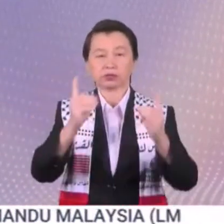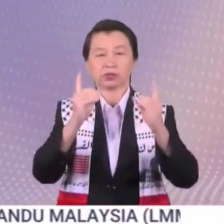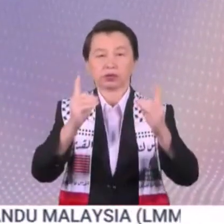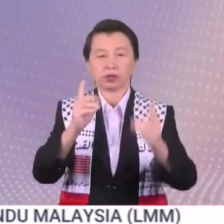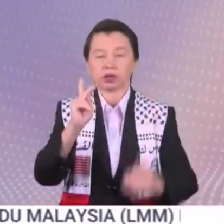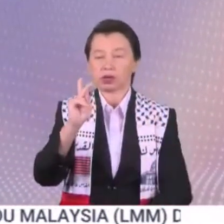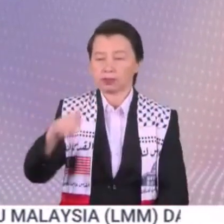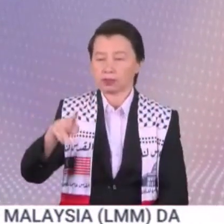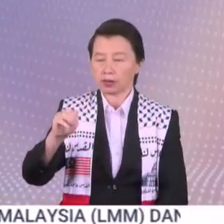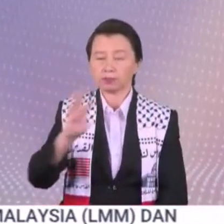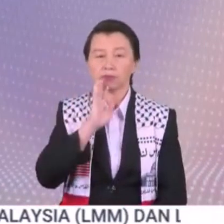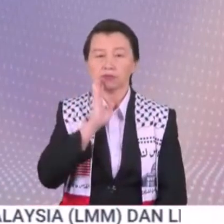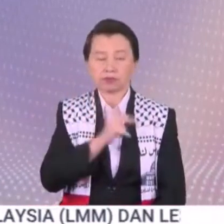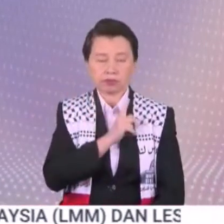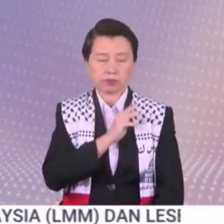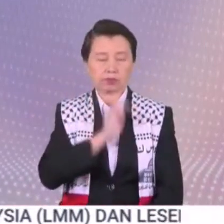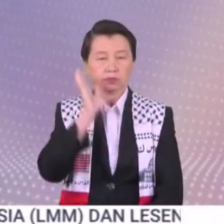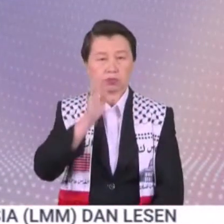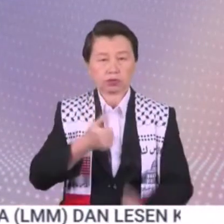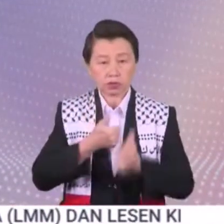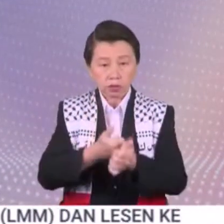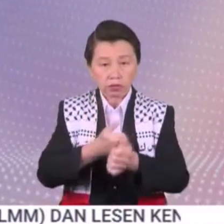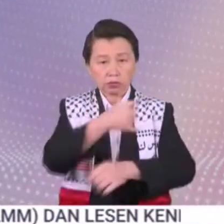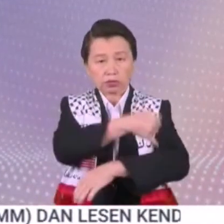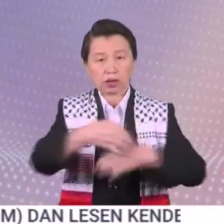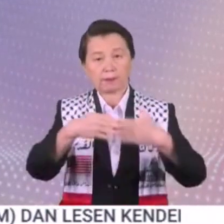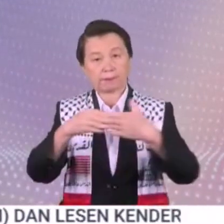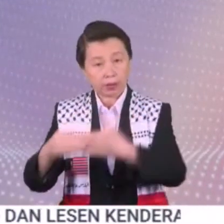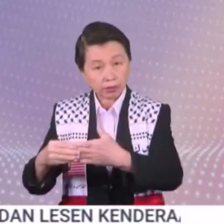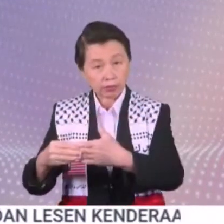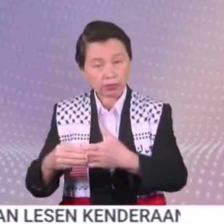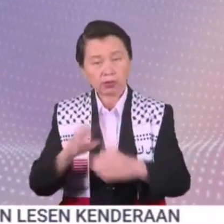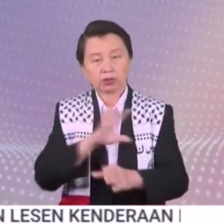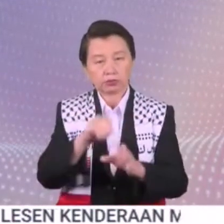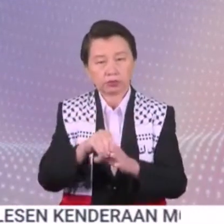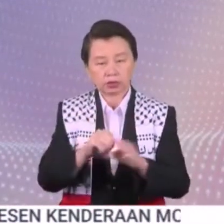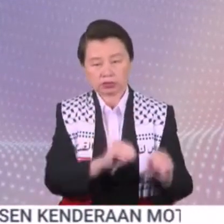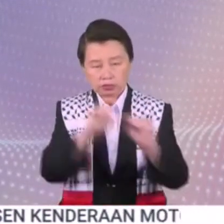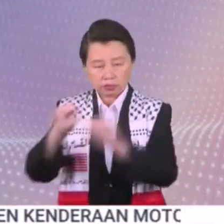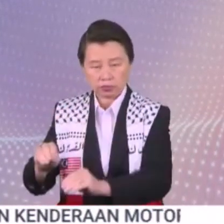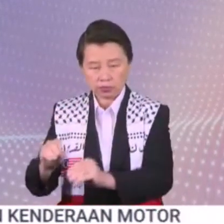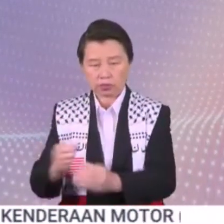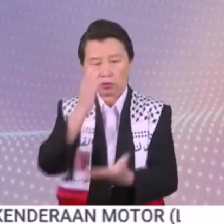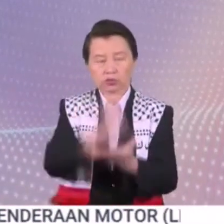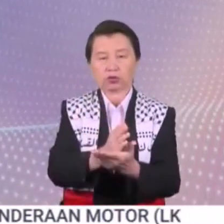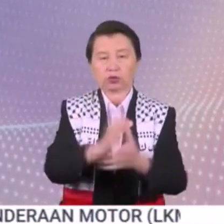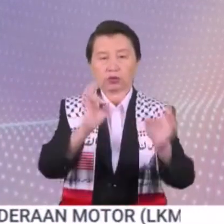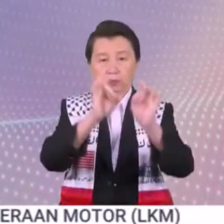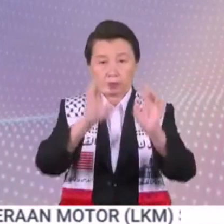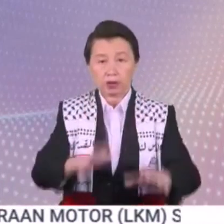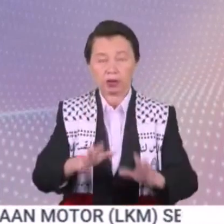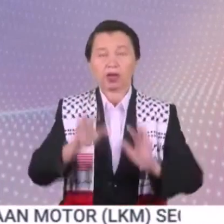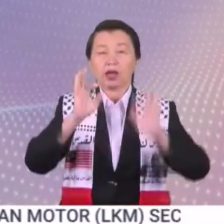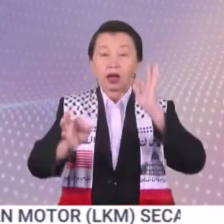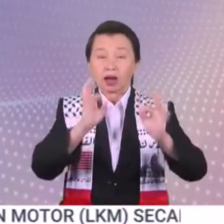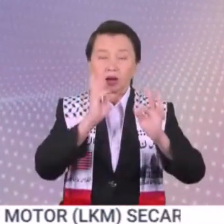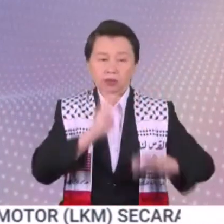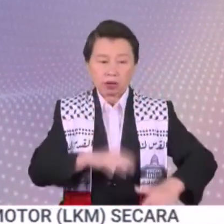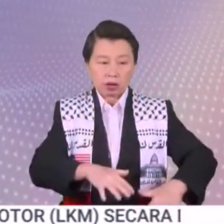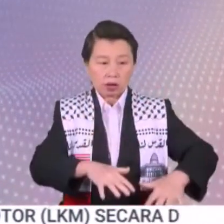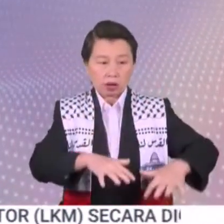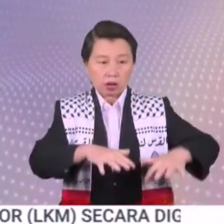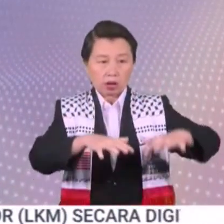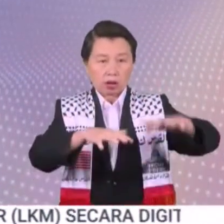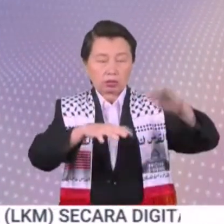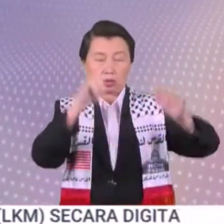Fadlina Siddiq berkata kementeriannya akan mengikut garis panduan ditetapkan termasuk memindahkan dan menghentikan peperiksaan sekiranya banjir